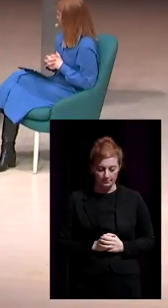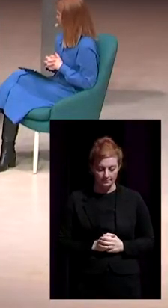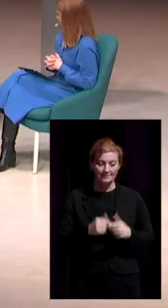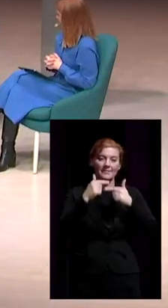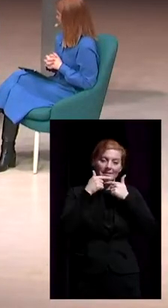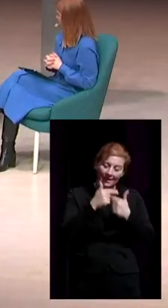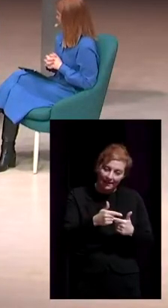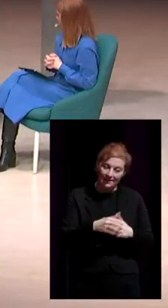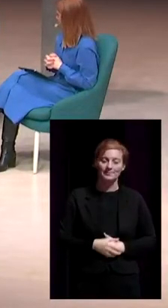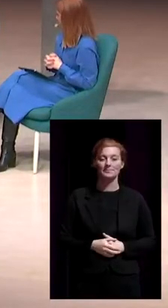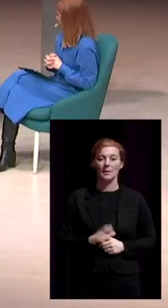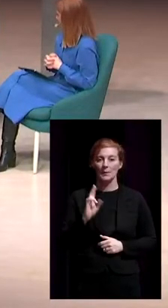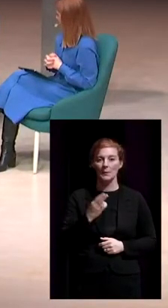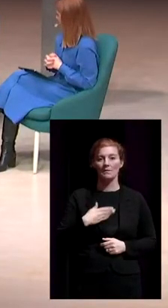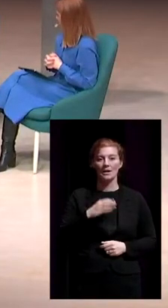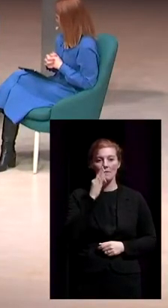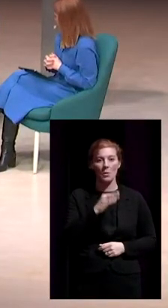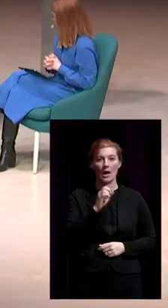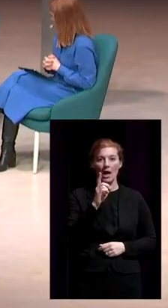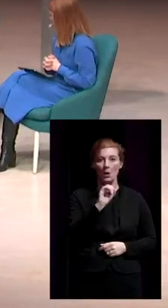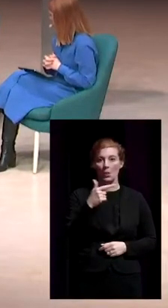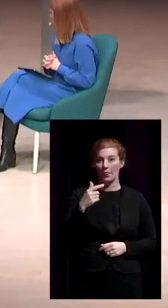Tack. Jag tänker vända mig till Lotta.